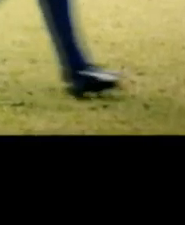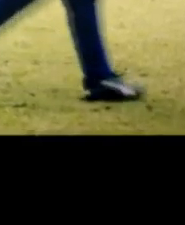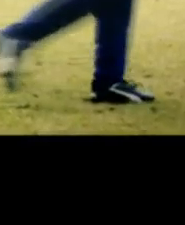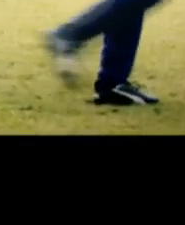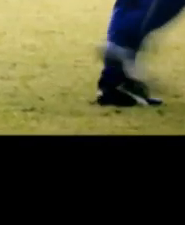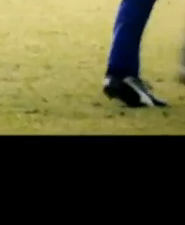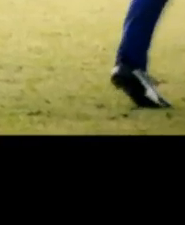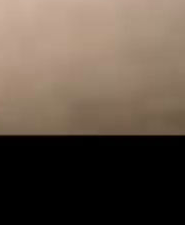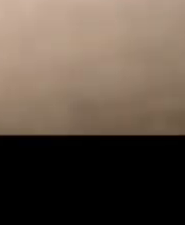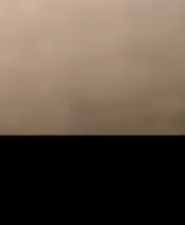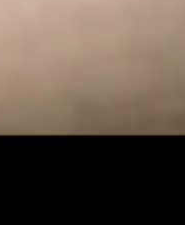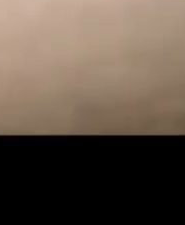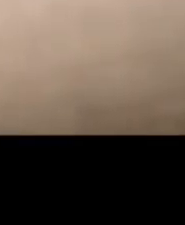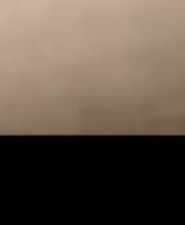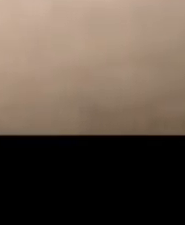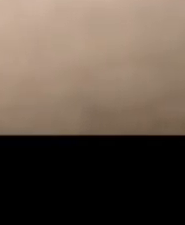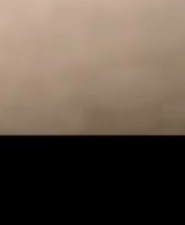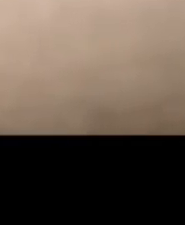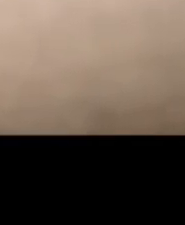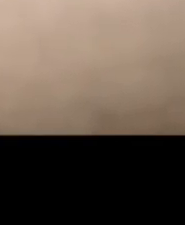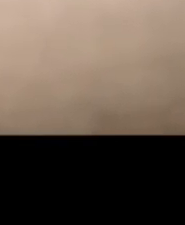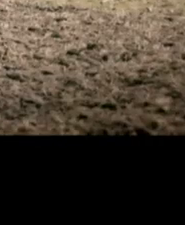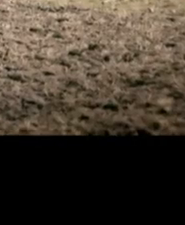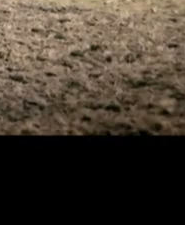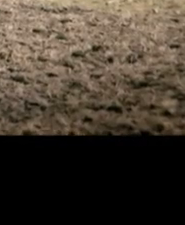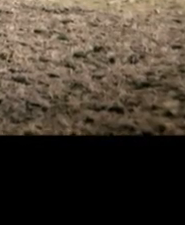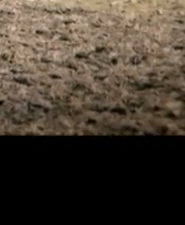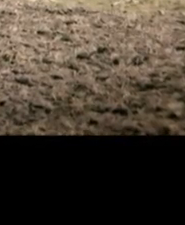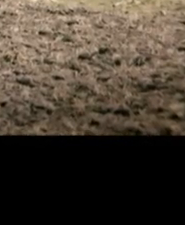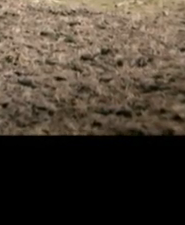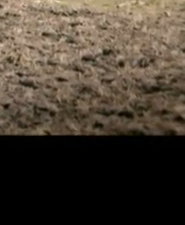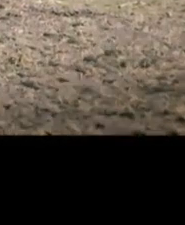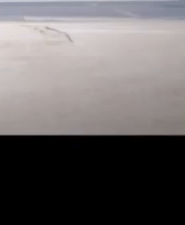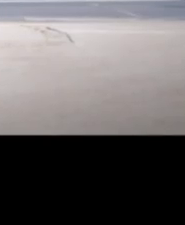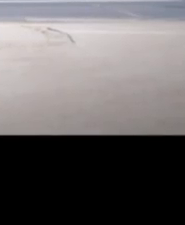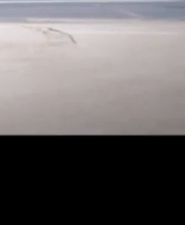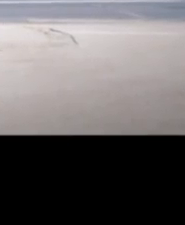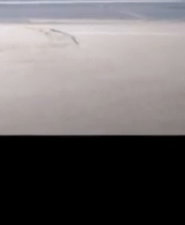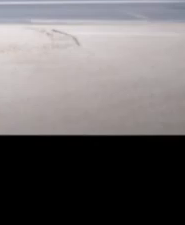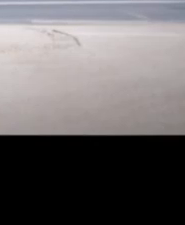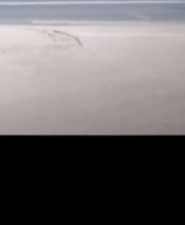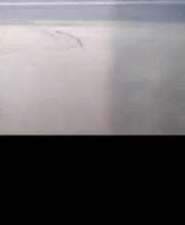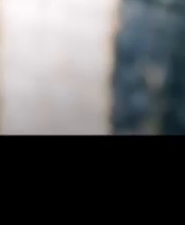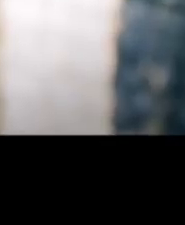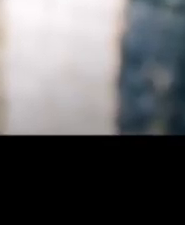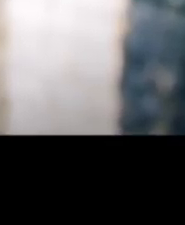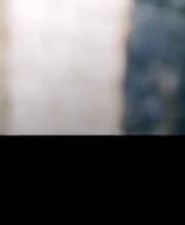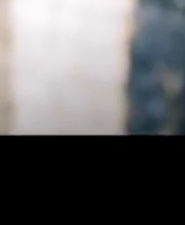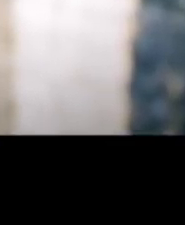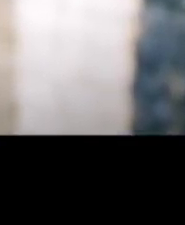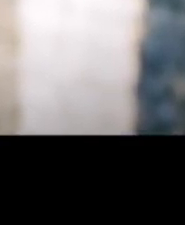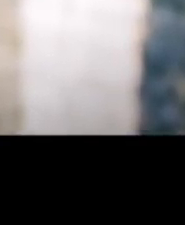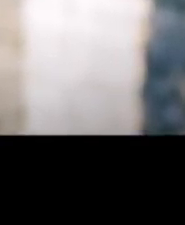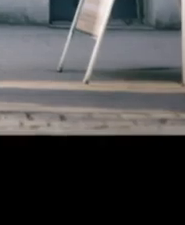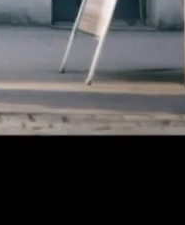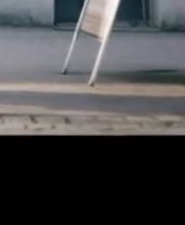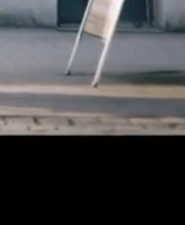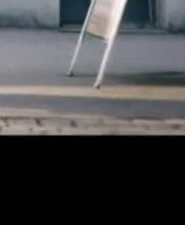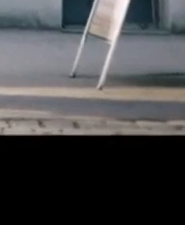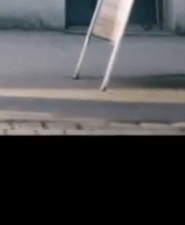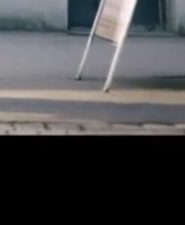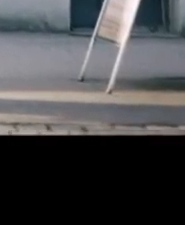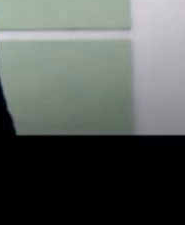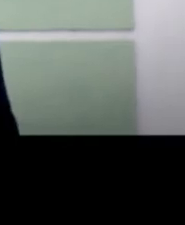volle Energie. Wir sind die Kraft im Einsatz. Wir sind die Retter in der Not.